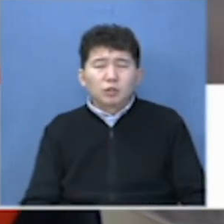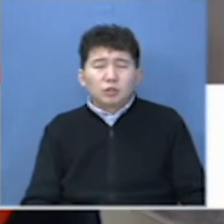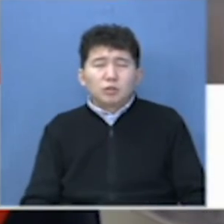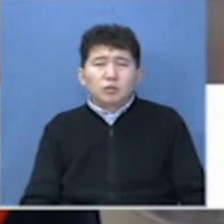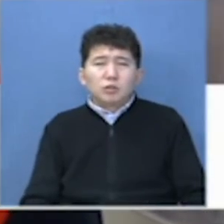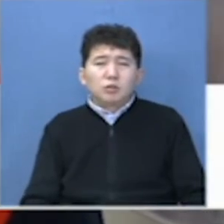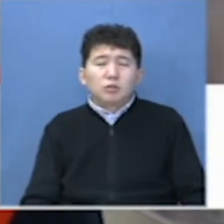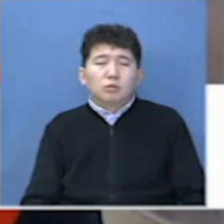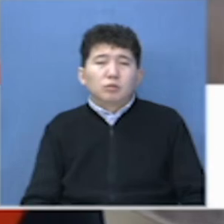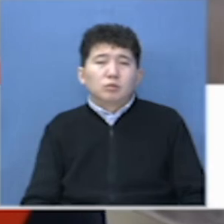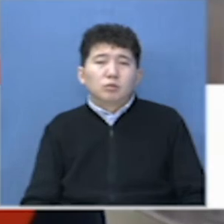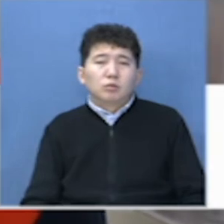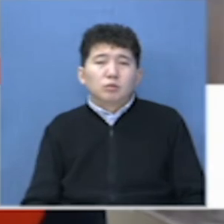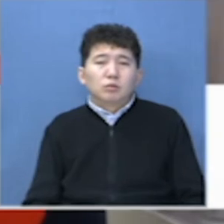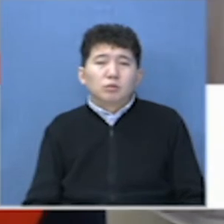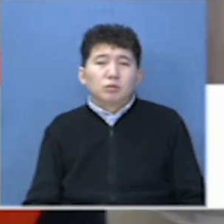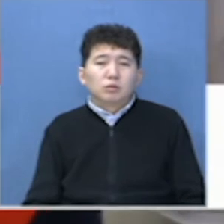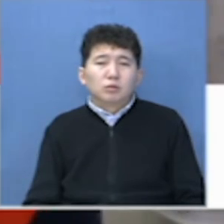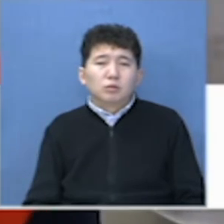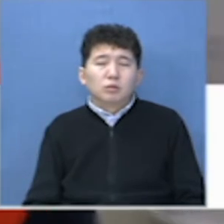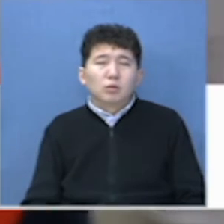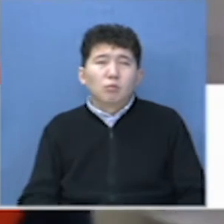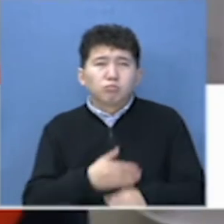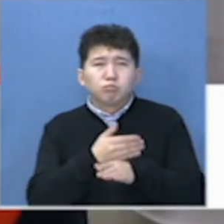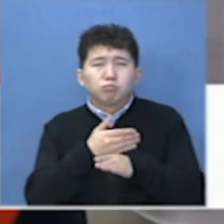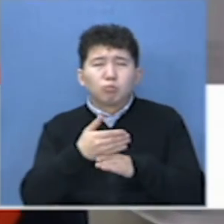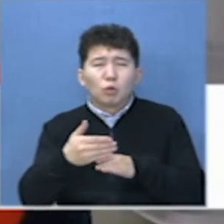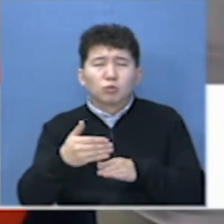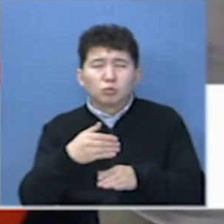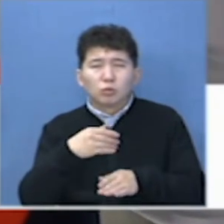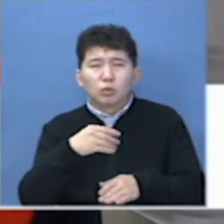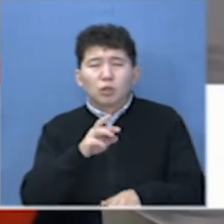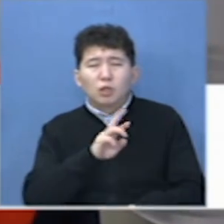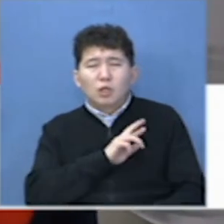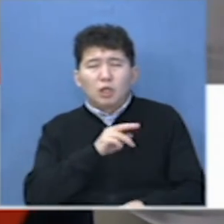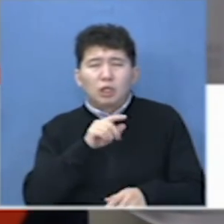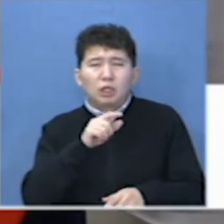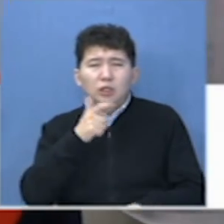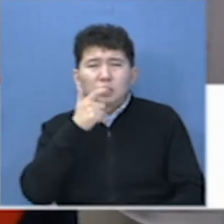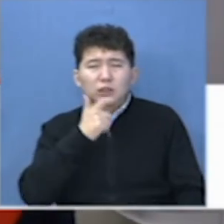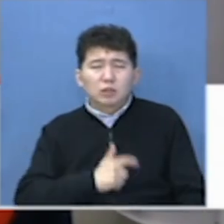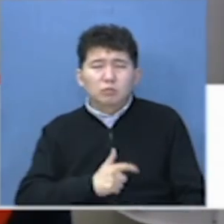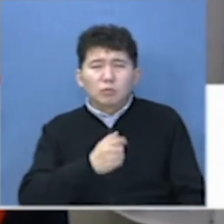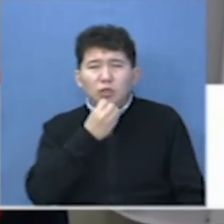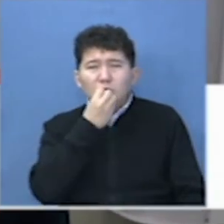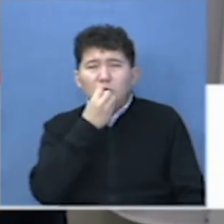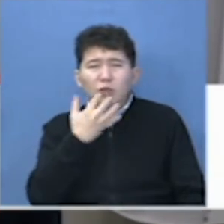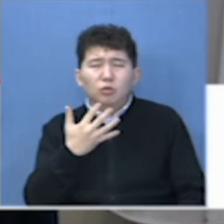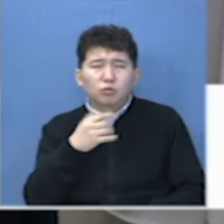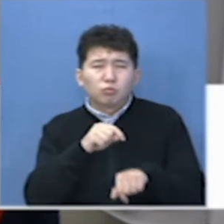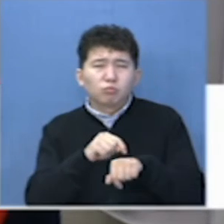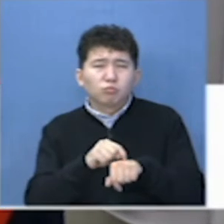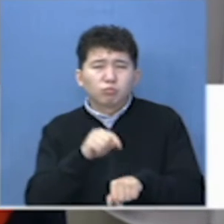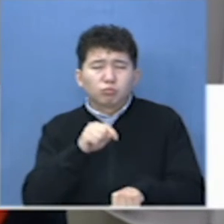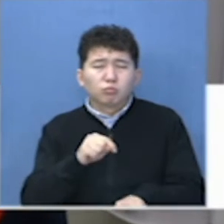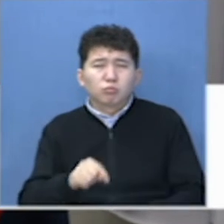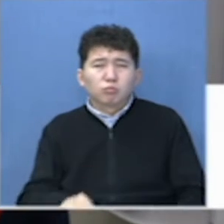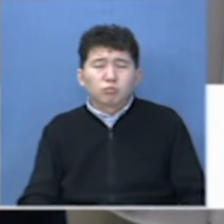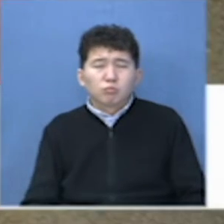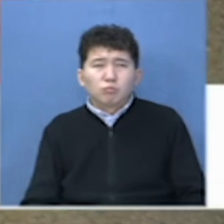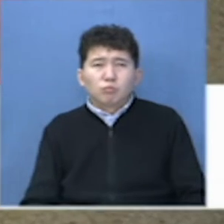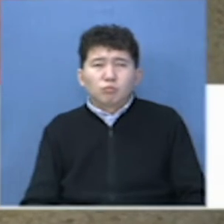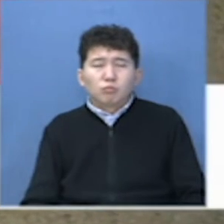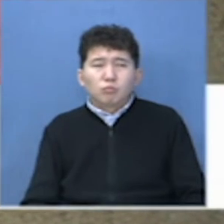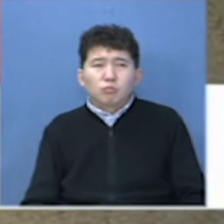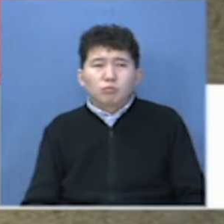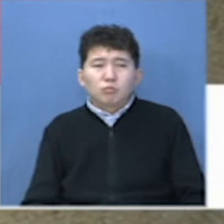шыққанда мен өзімді өте жақсы сезініп шығамын. Өте сондай жақсы специалист,